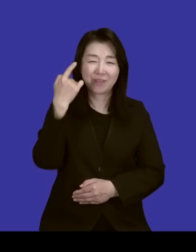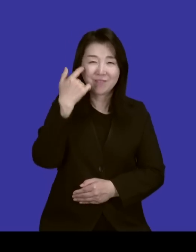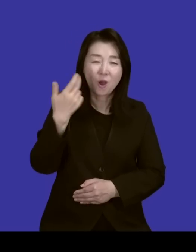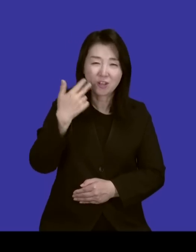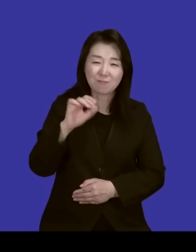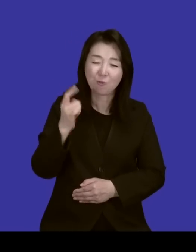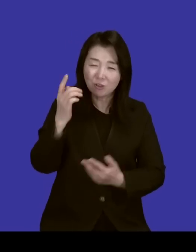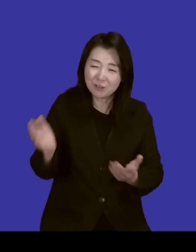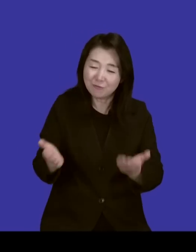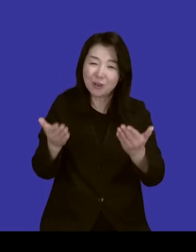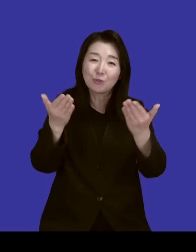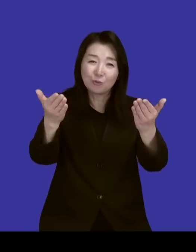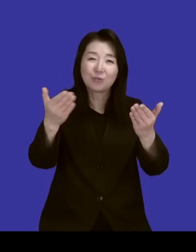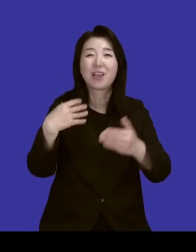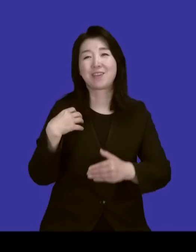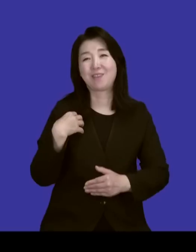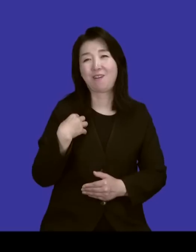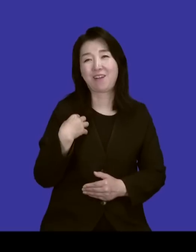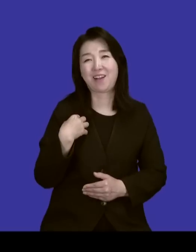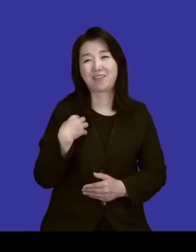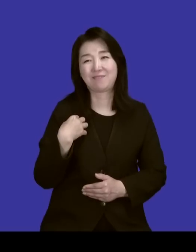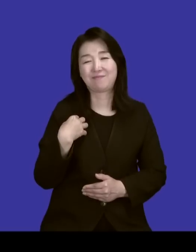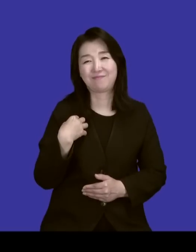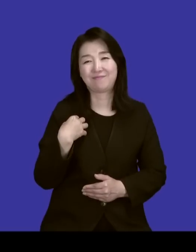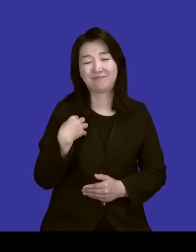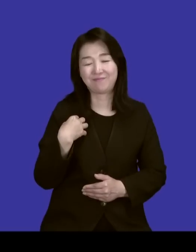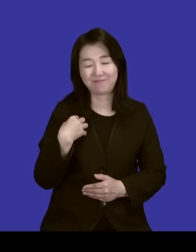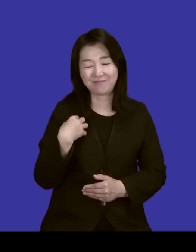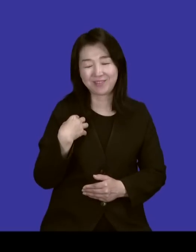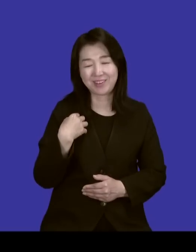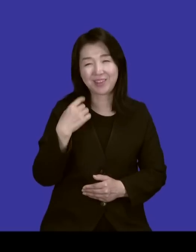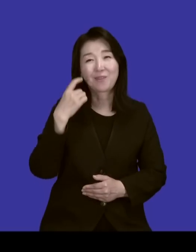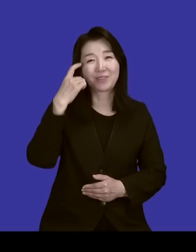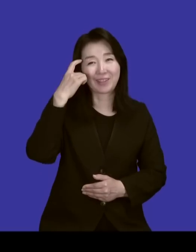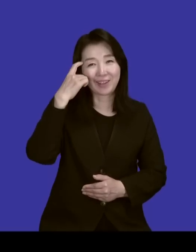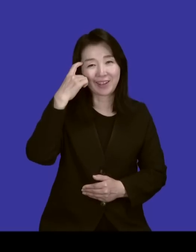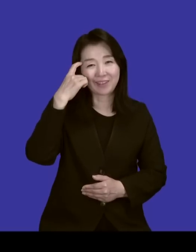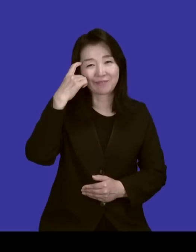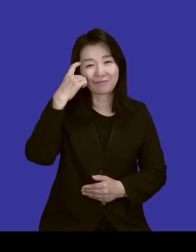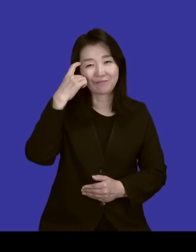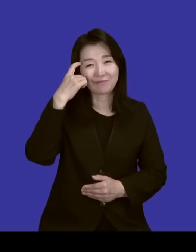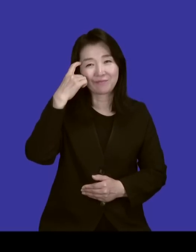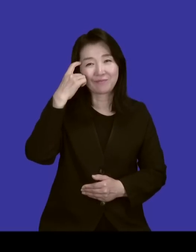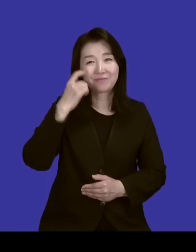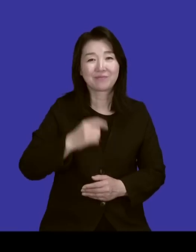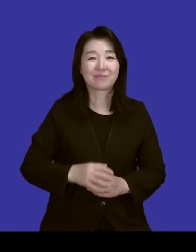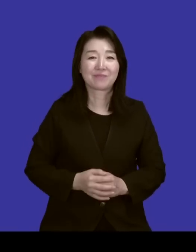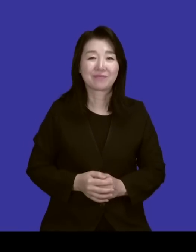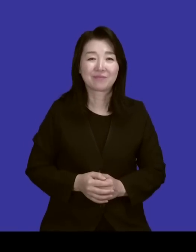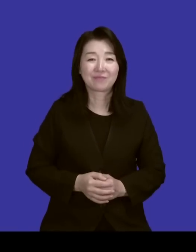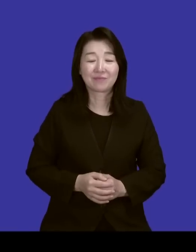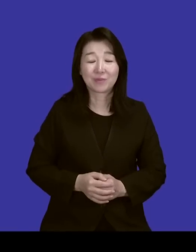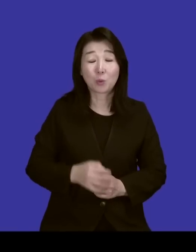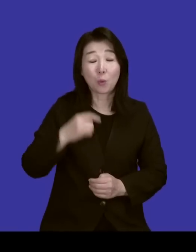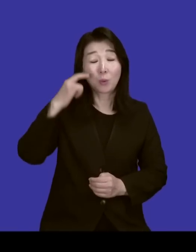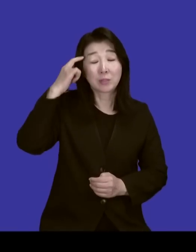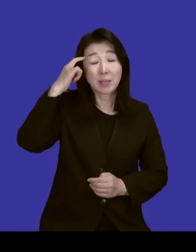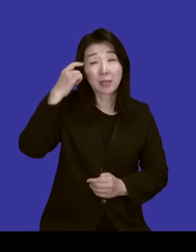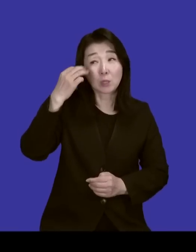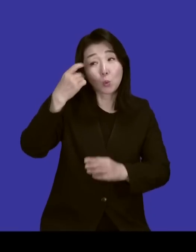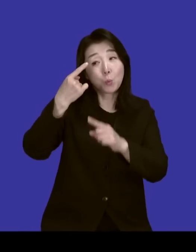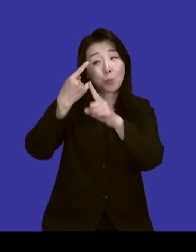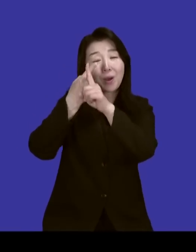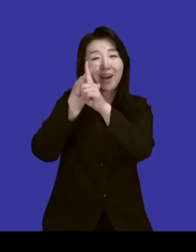동기부여를 하고 그런 역할을 한다고 이렇게 제 어떤 생각의 구조, 생각의 패러다임을